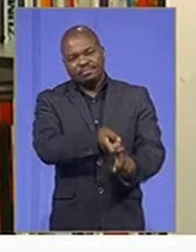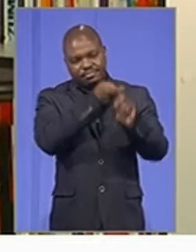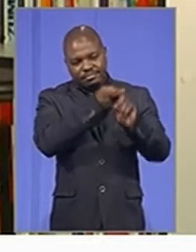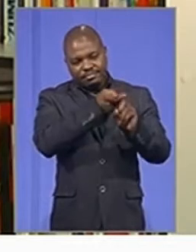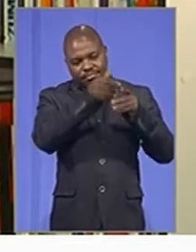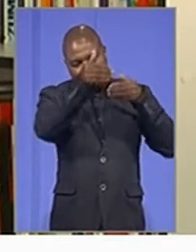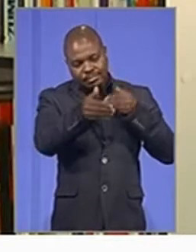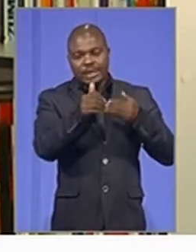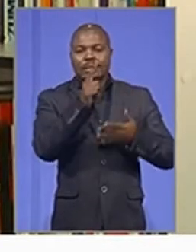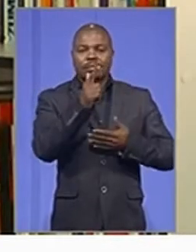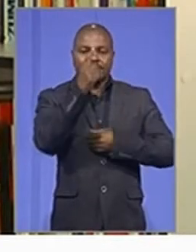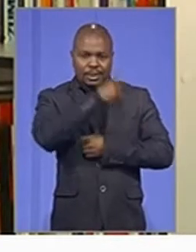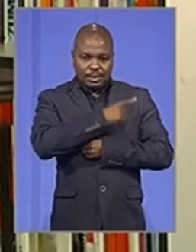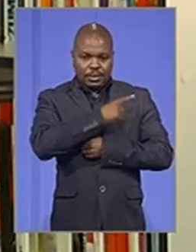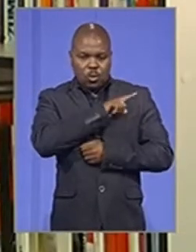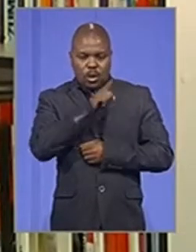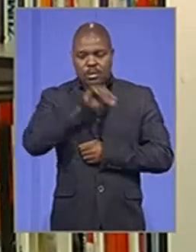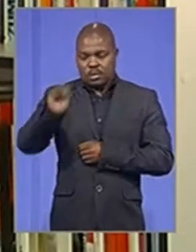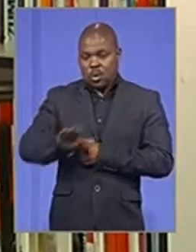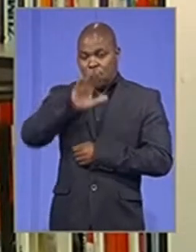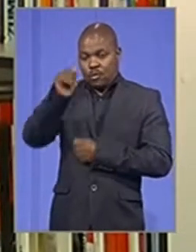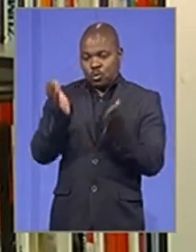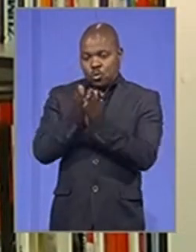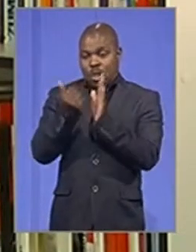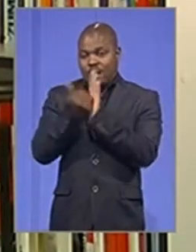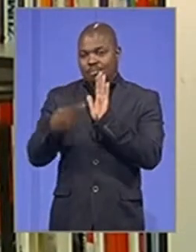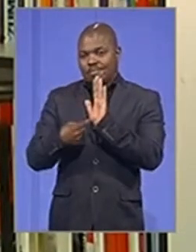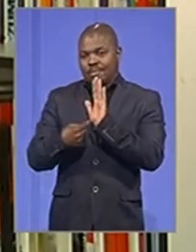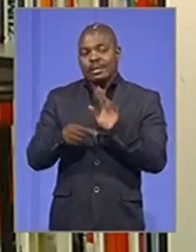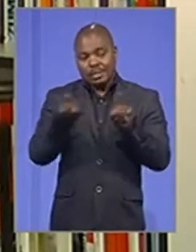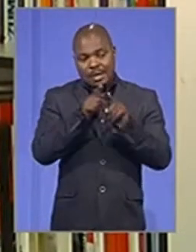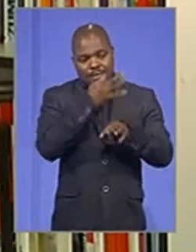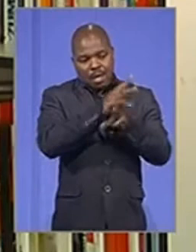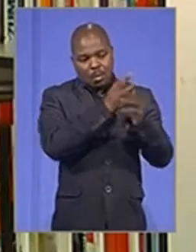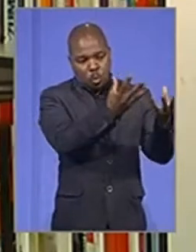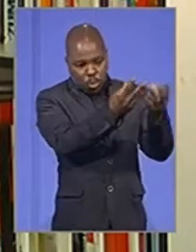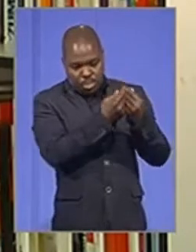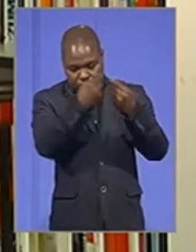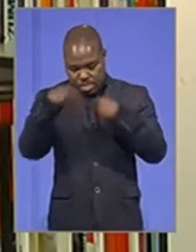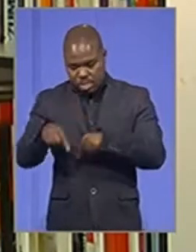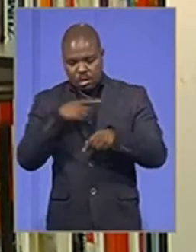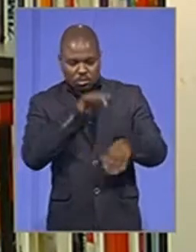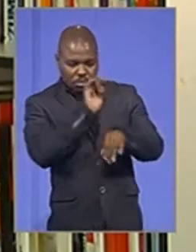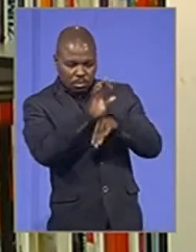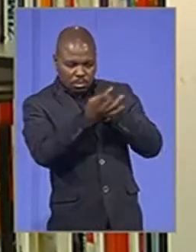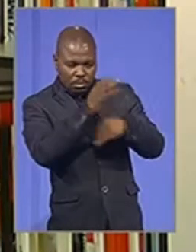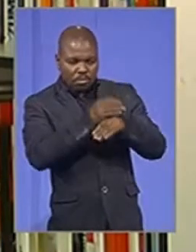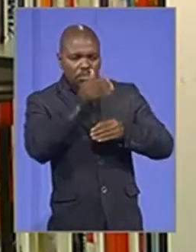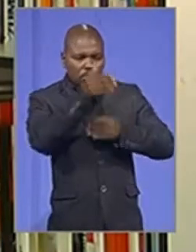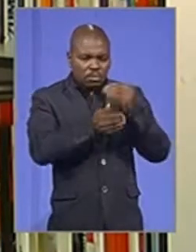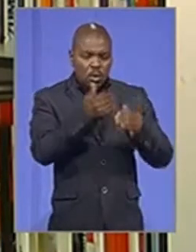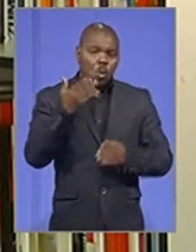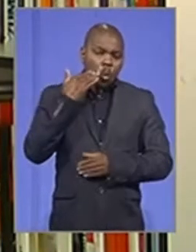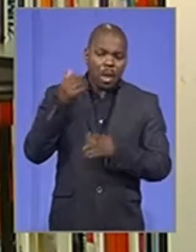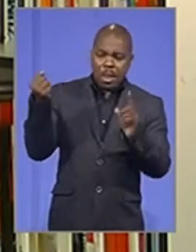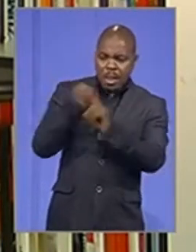go ya ka molao wa rena wa South African Schools Act. Ba tlo tla le batswadi ba bona re kgone go ba bontšha tsela e botse ya gore le batho ba ilwa